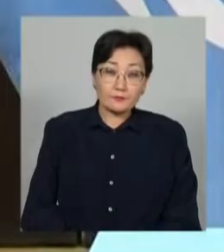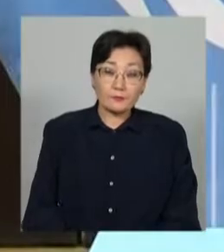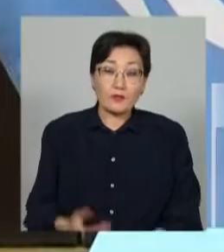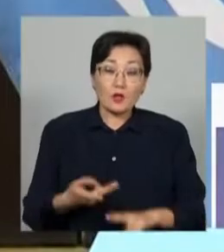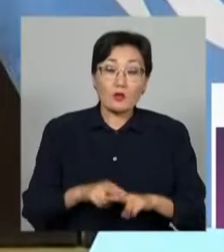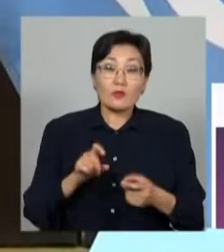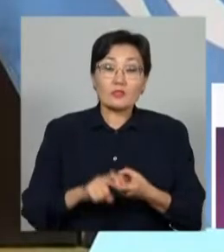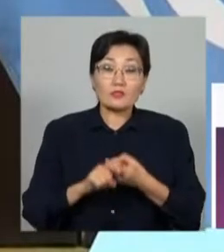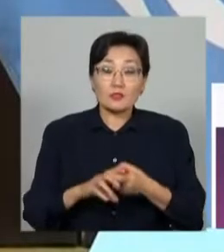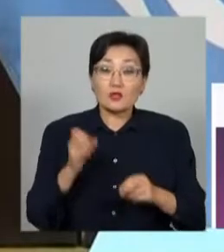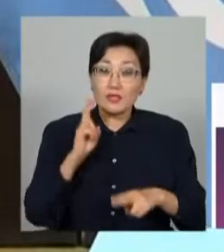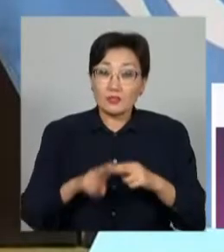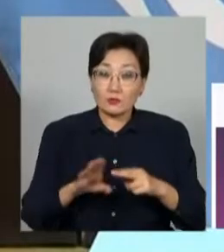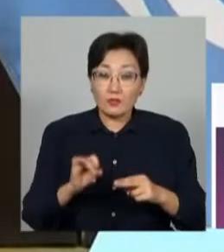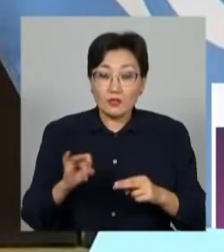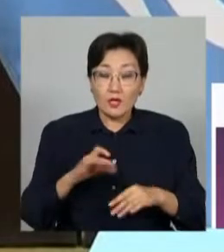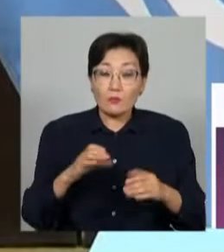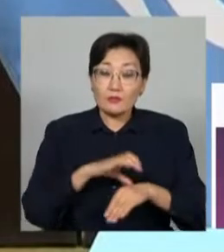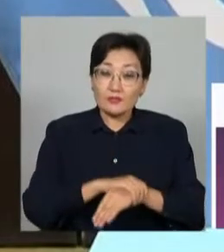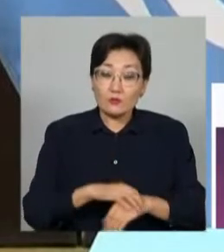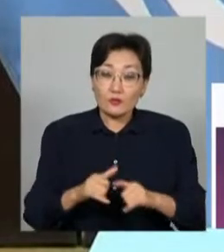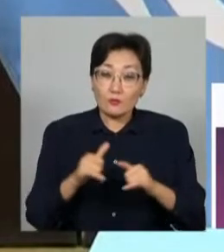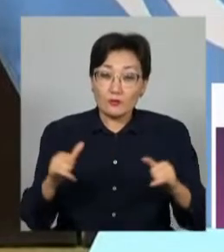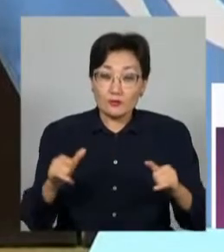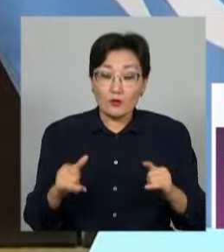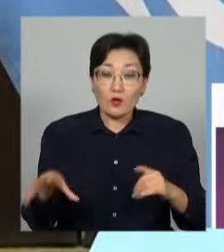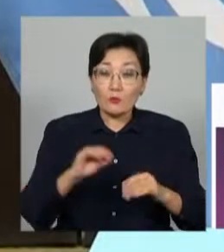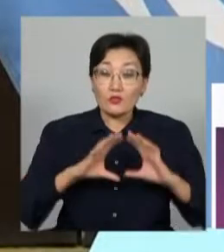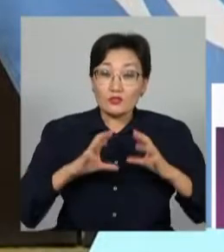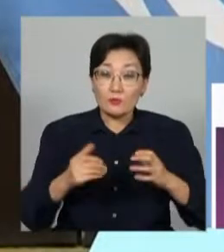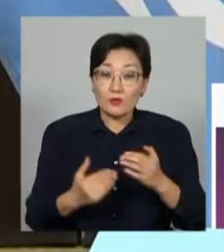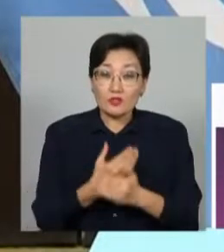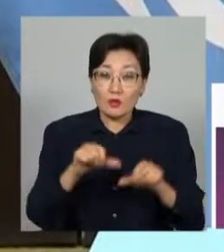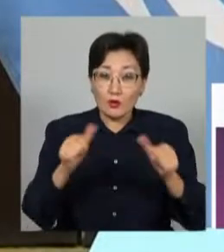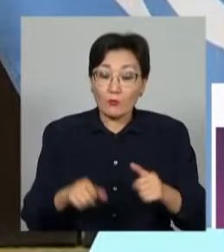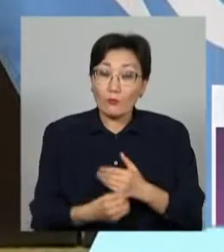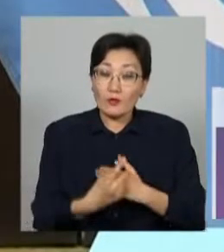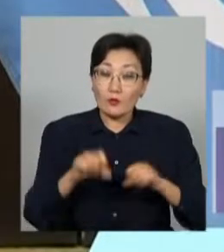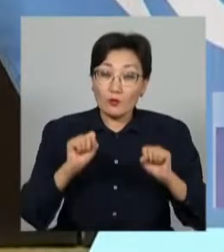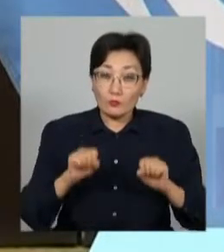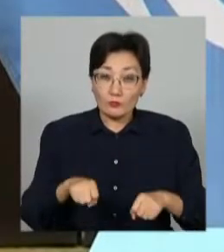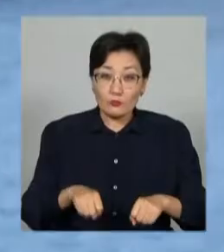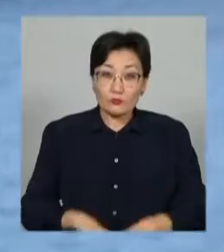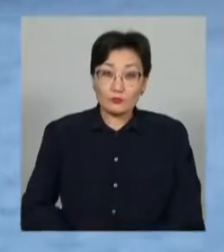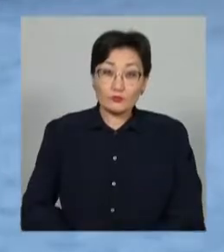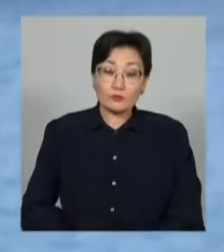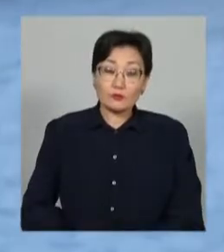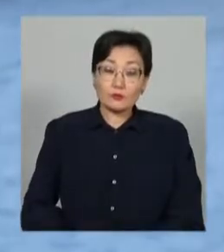Бұл пандемия әлі аяқталған жоқ және омикронның қарқынды өсуімен бүкіл әлемде жаңа нұсқалар пайда болуы мүмкін.